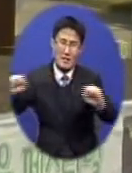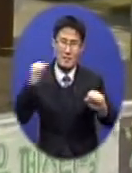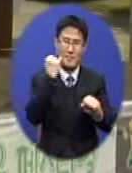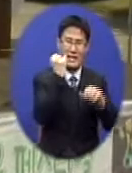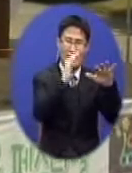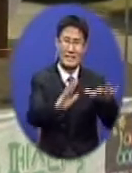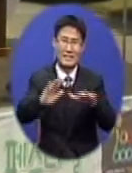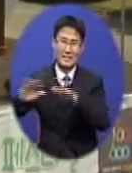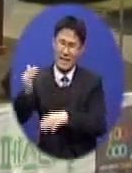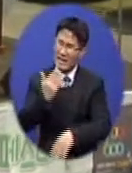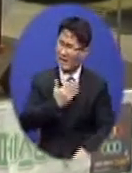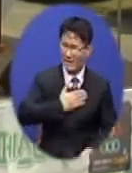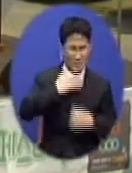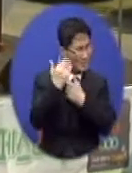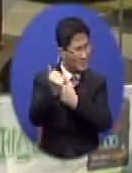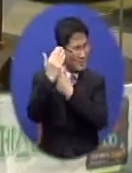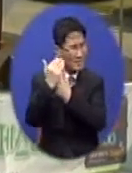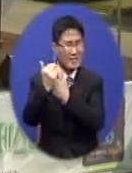바다가 나를 부르네.